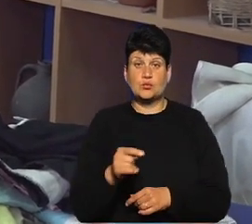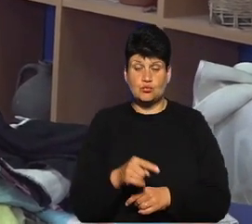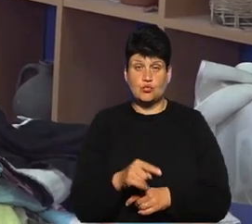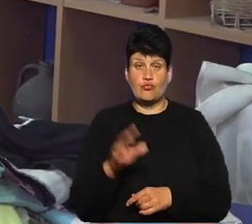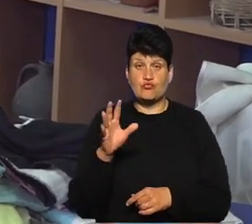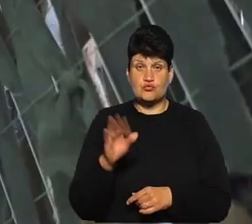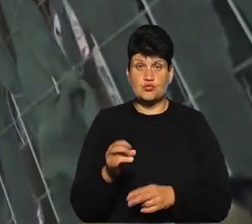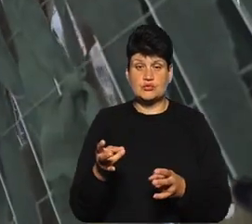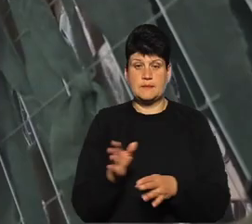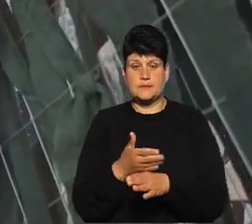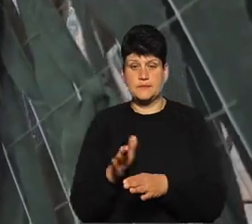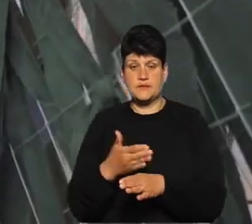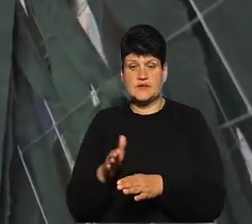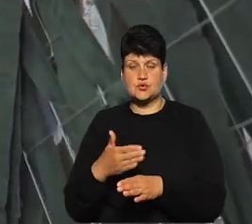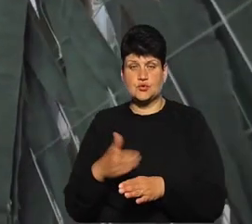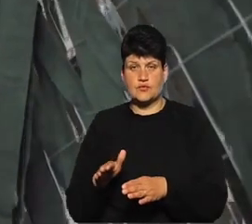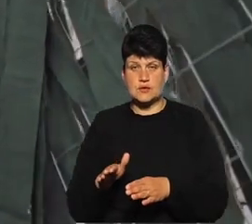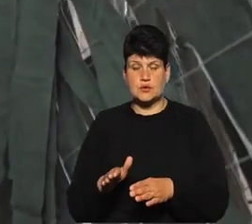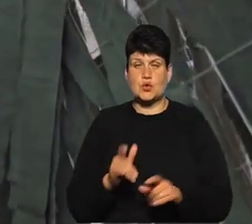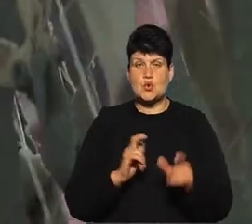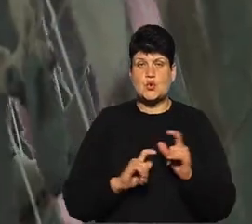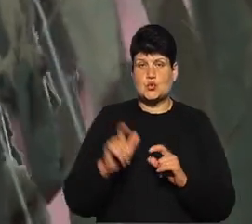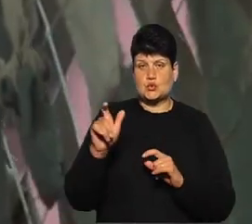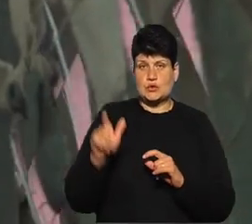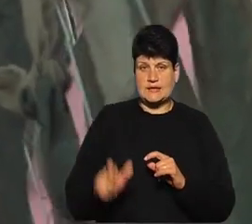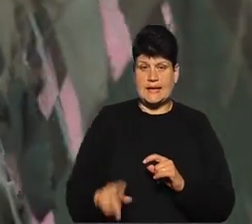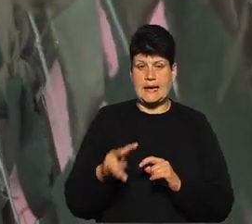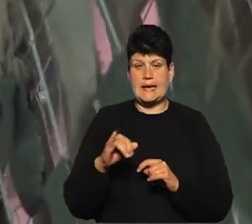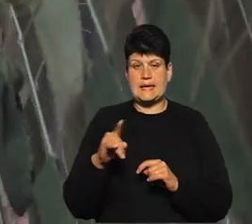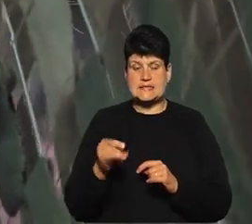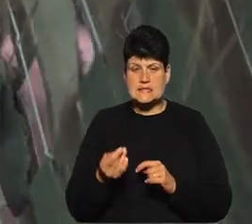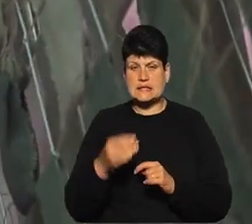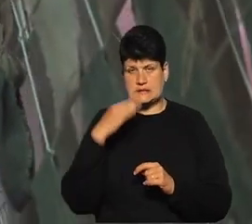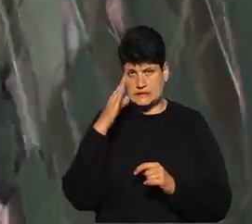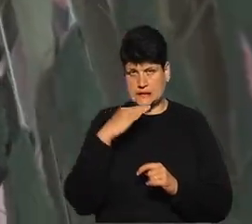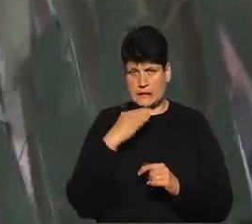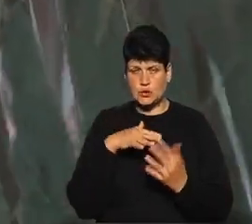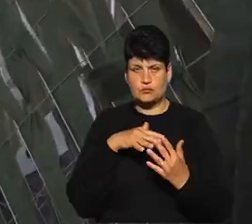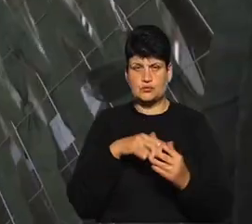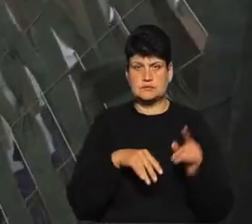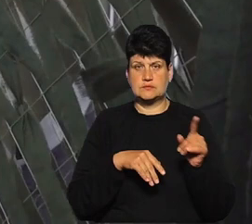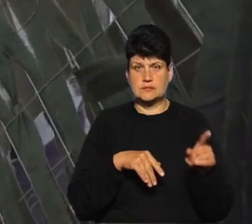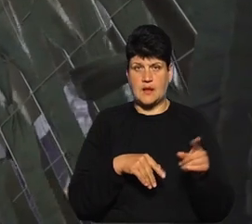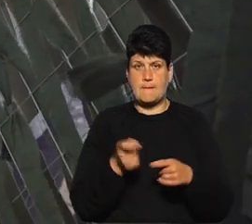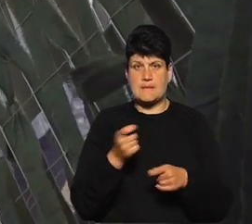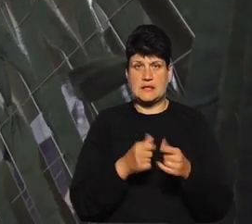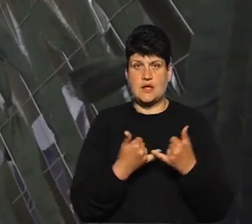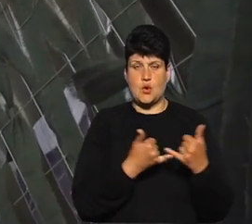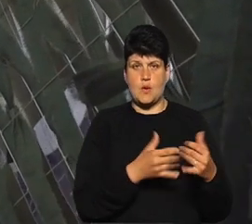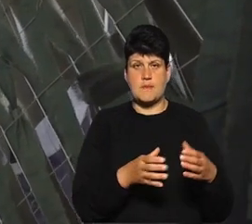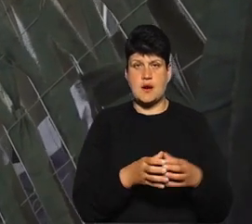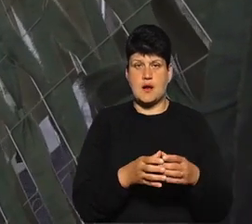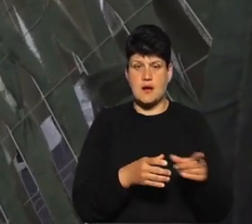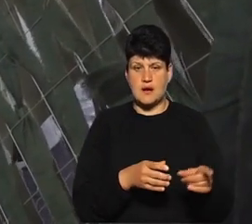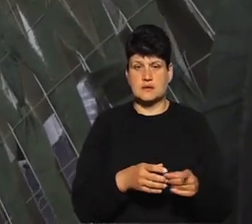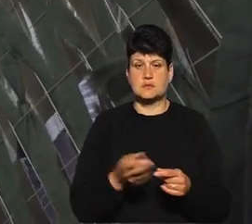потрібно відсортувати. У студентки Лізи воює батько. Дівчина плете маскувальні сітки для його бригади. Прийшла сюди плести сітки,